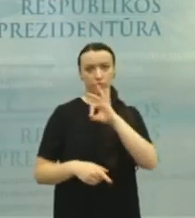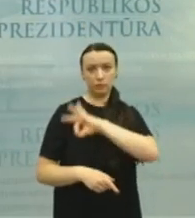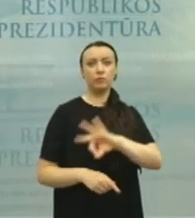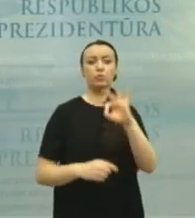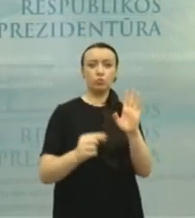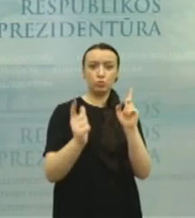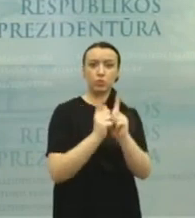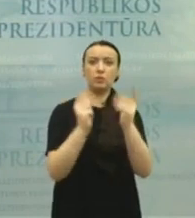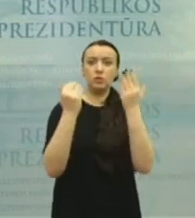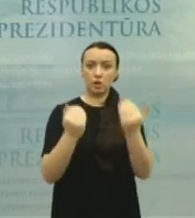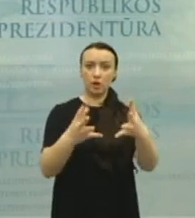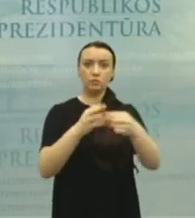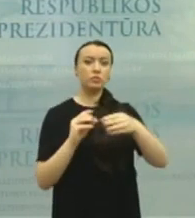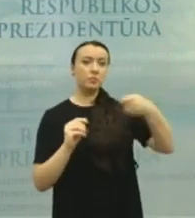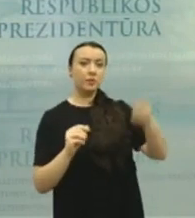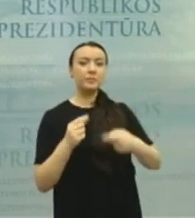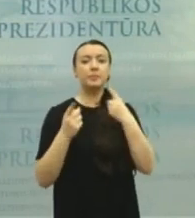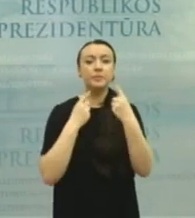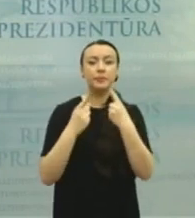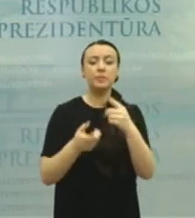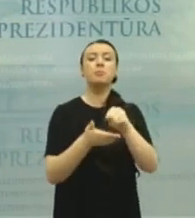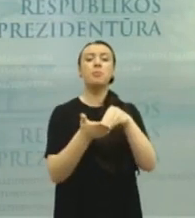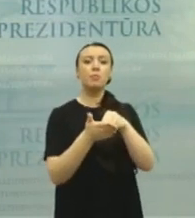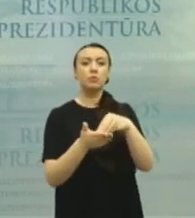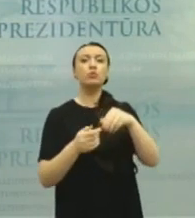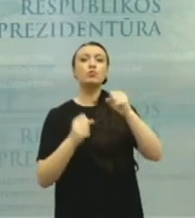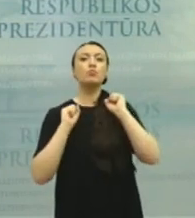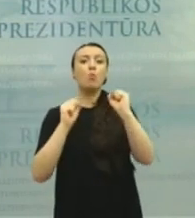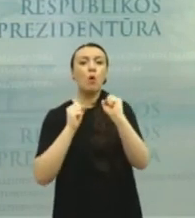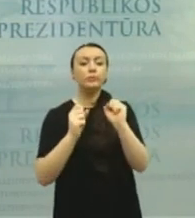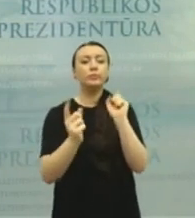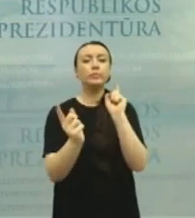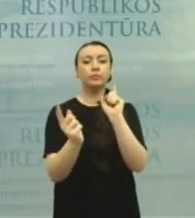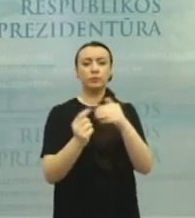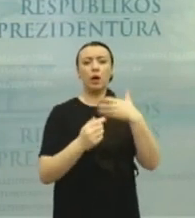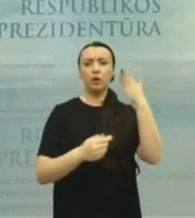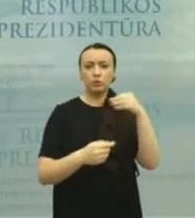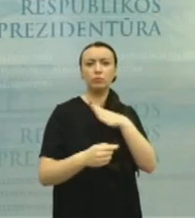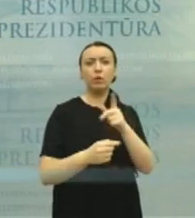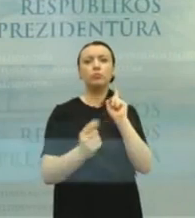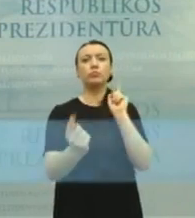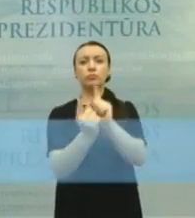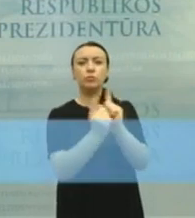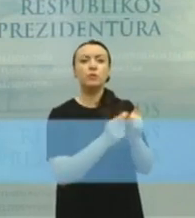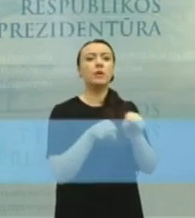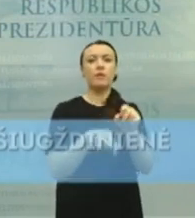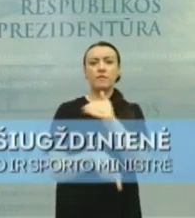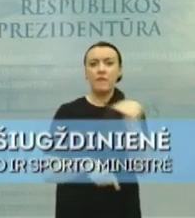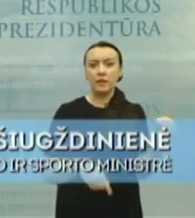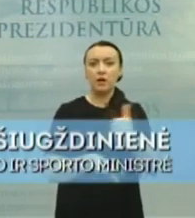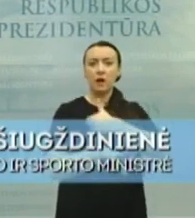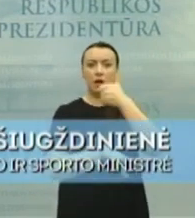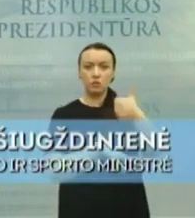susitikimas ir pasikalbėjome dar kartą su sportininkais, jau turėjome keletą susitikimų prieš tai ir su sportininkais, ir su federacijų